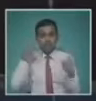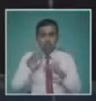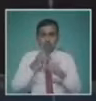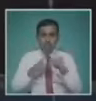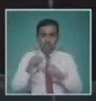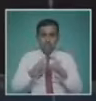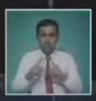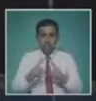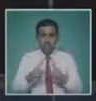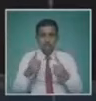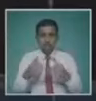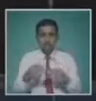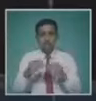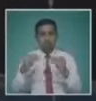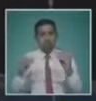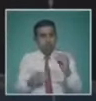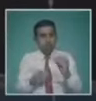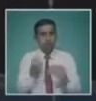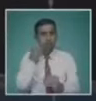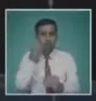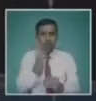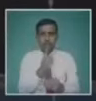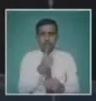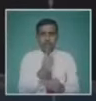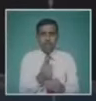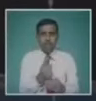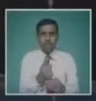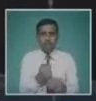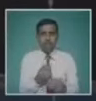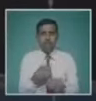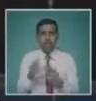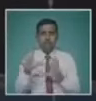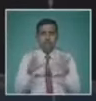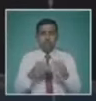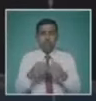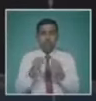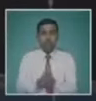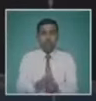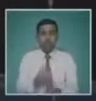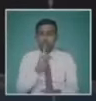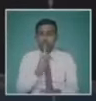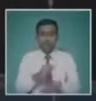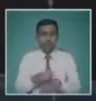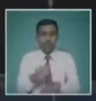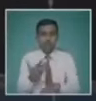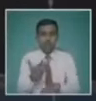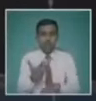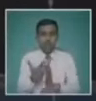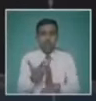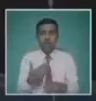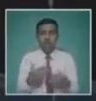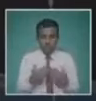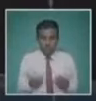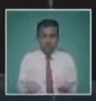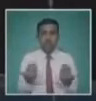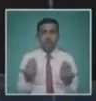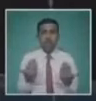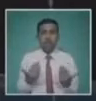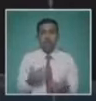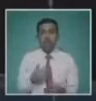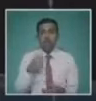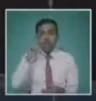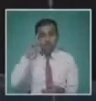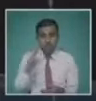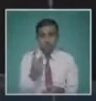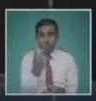සාකච්ඡා කරලා යම් යම් විකල්ප යෝජනා කරලා තිනවා. මෙතන ඩීටේල් වශයෙන් කියන්න බෑ. නමුත් අපි එක කරනවා. හැබැයි අපි බලාපොරොත්තු